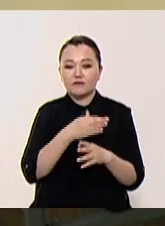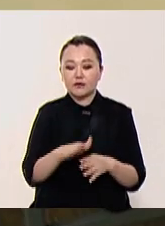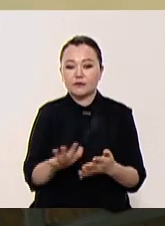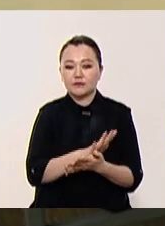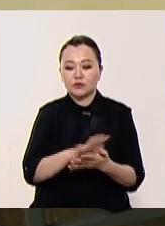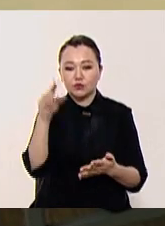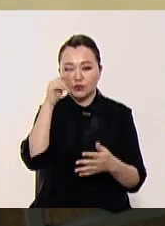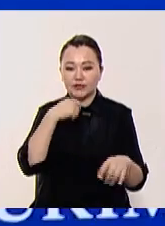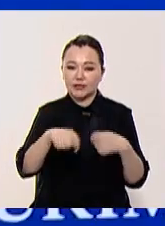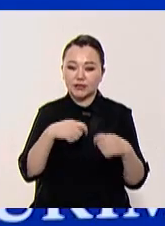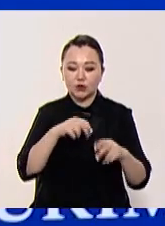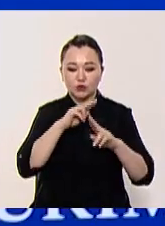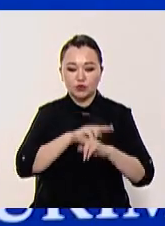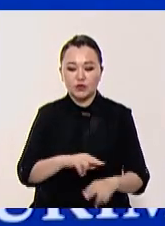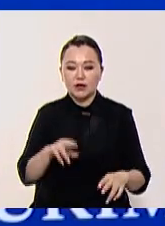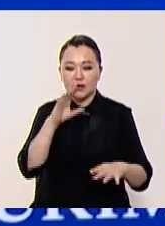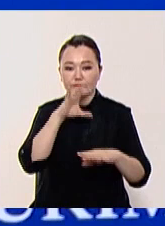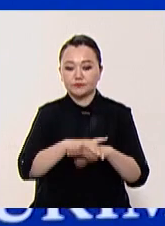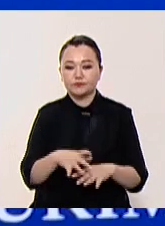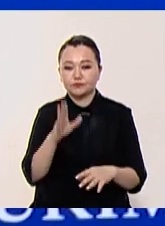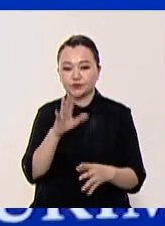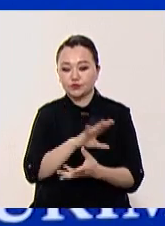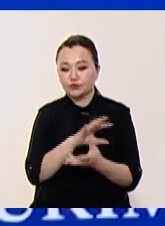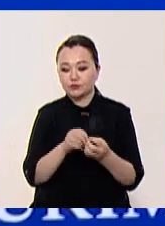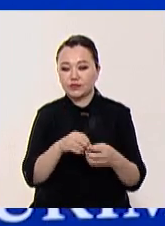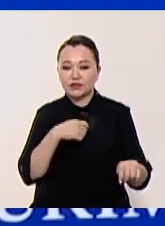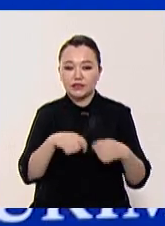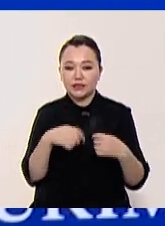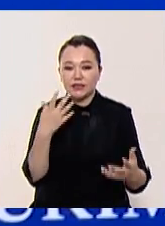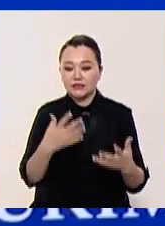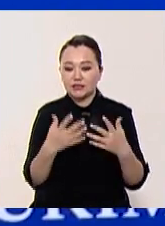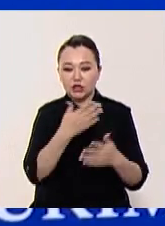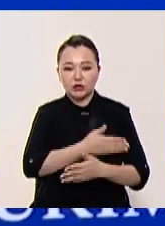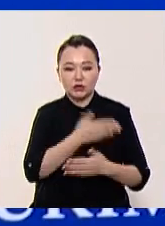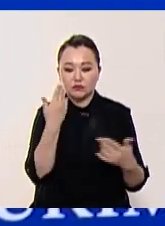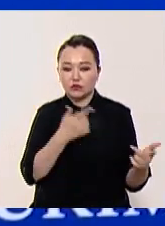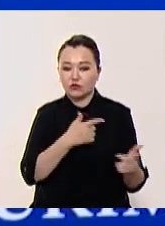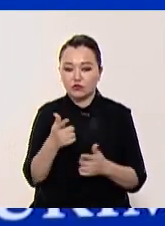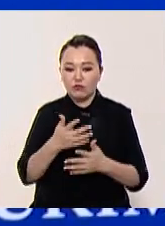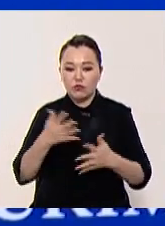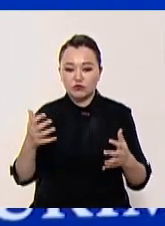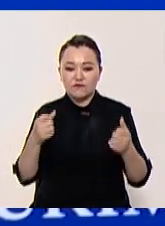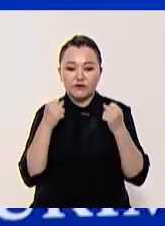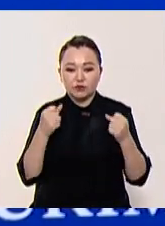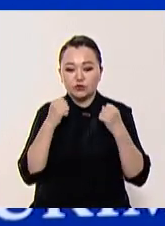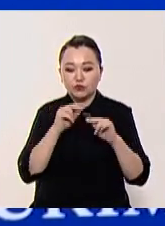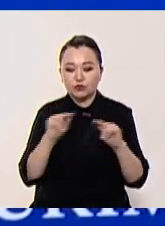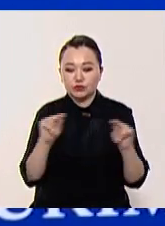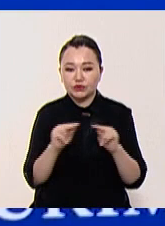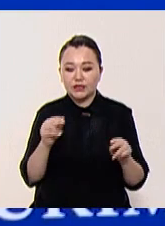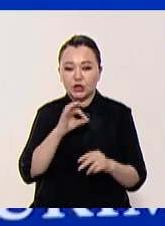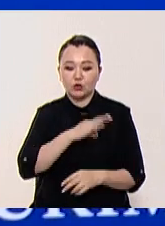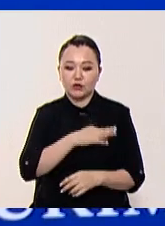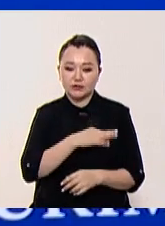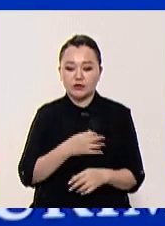регулирует рынок труда. Если, например, на рынке нет необходимости готовить в большом количестве физкультурников или юристов, соответственно,